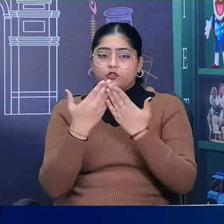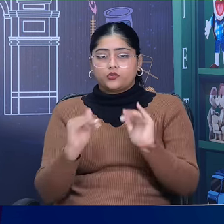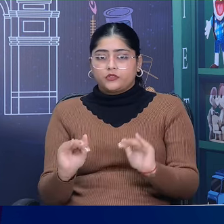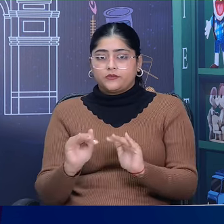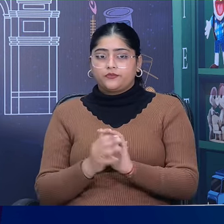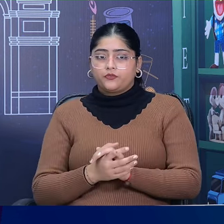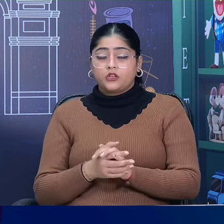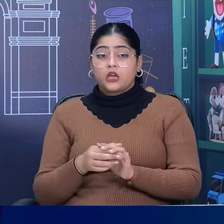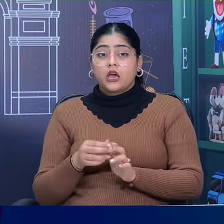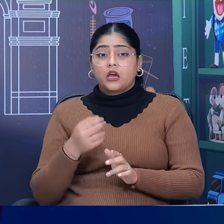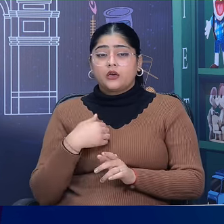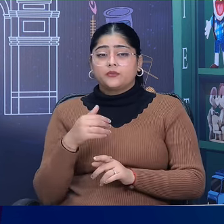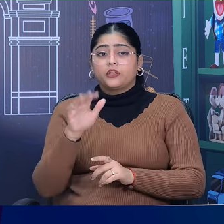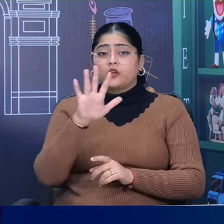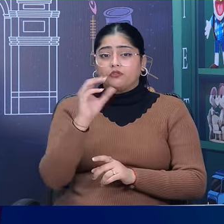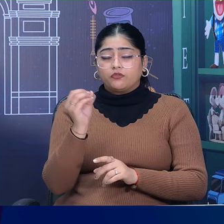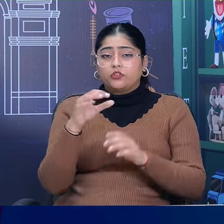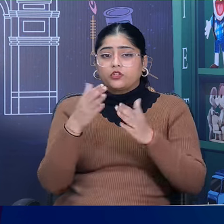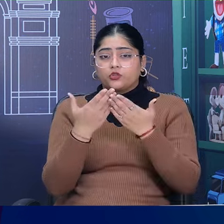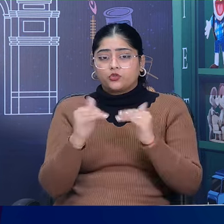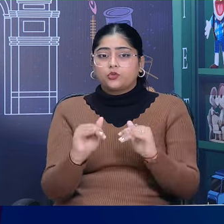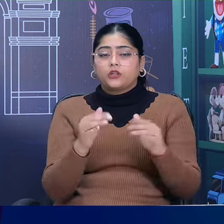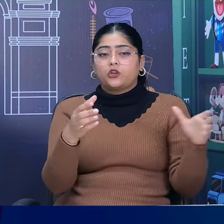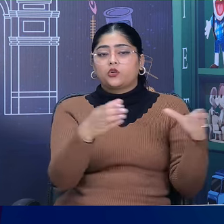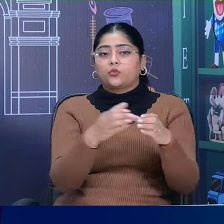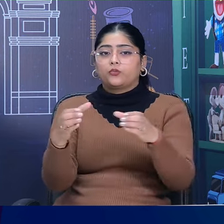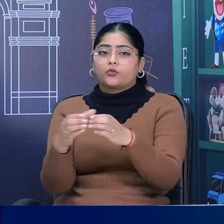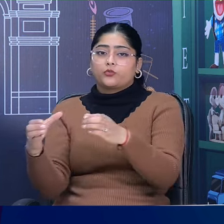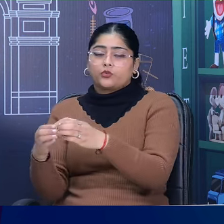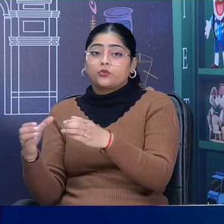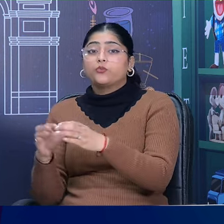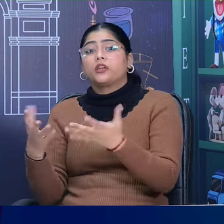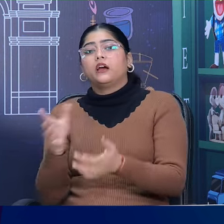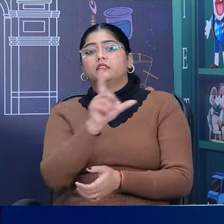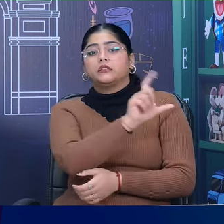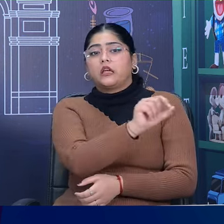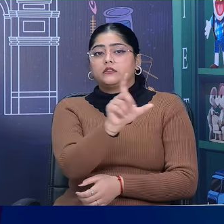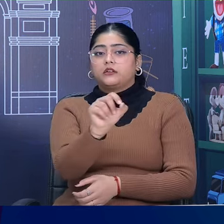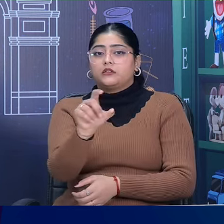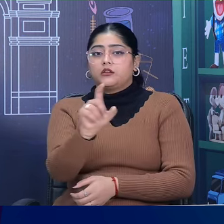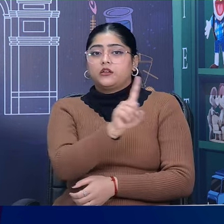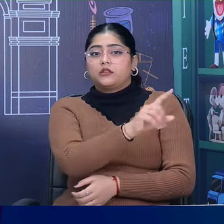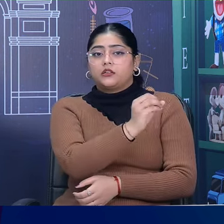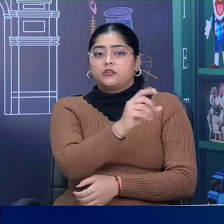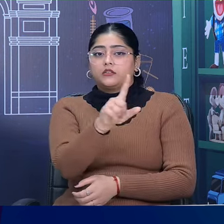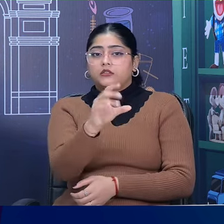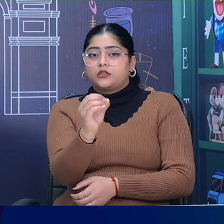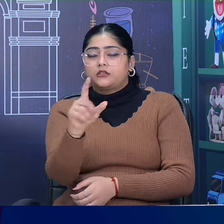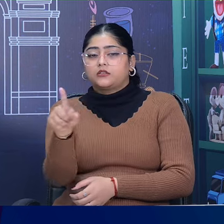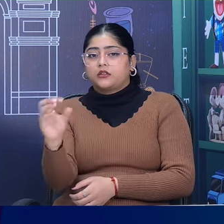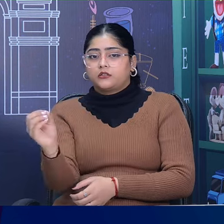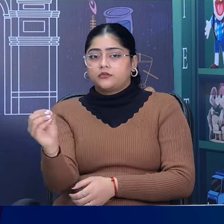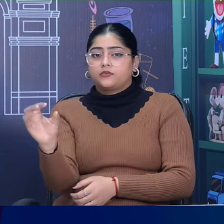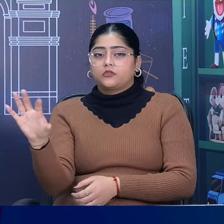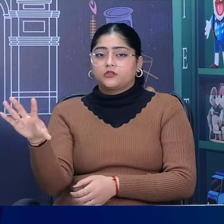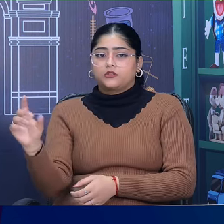इन 50 बच्चों को हमने 10 ग्रुप में बांट दिया हम तो जो 50 बच्चे हैं वो हो गया मेरा पूरा बड़ा गांव हम और जिन 10 ग्रुप में